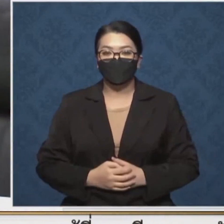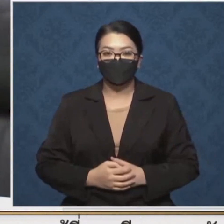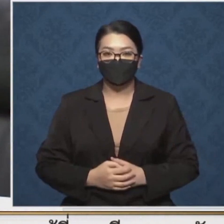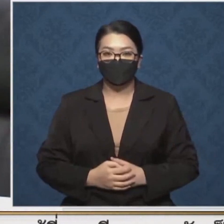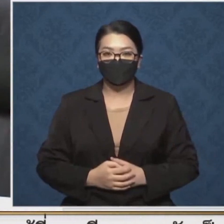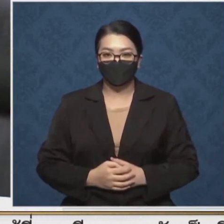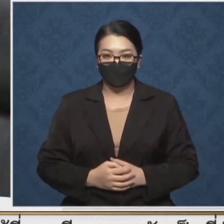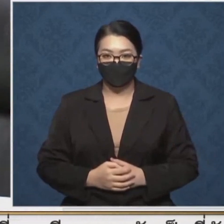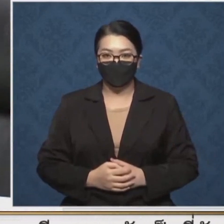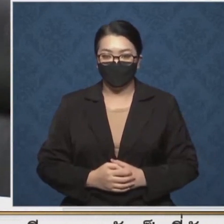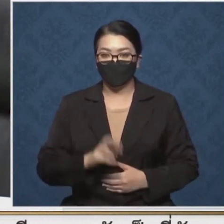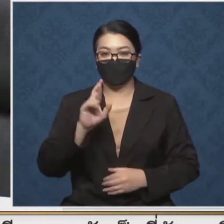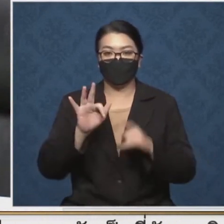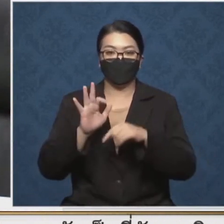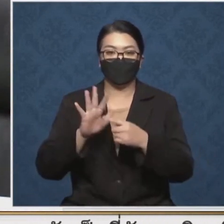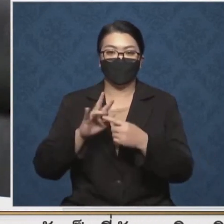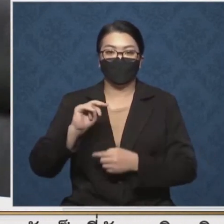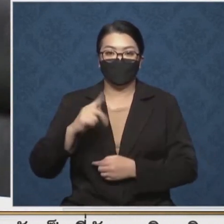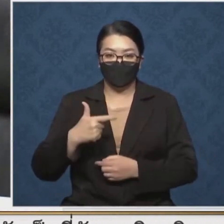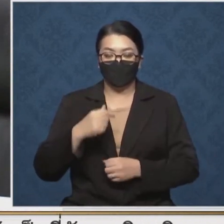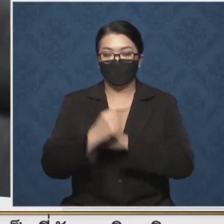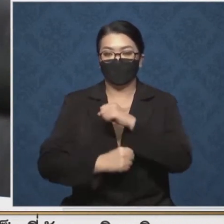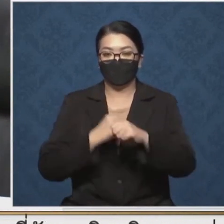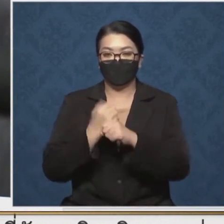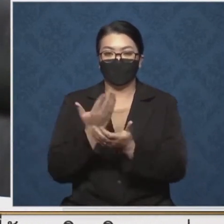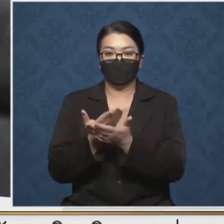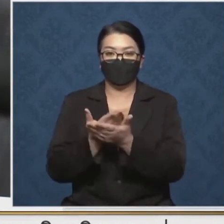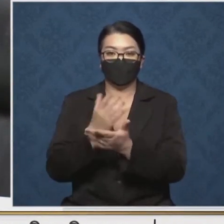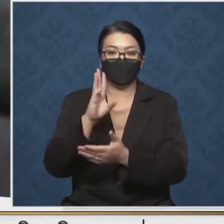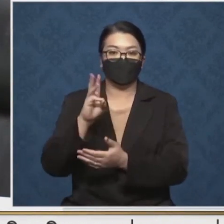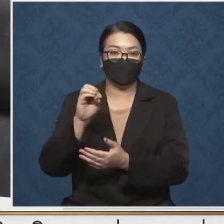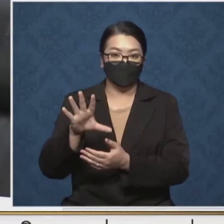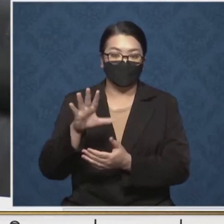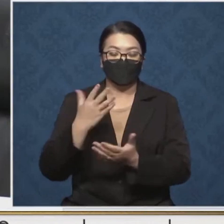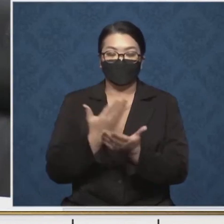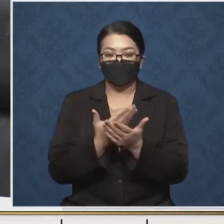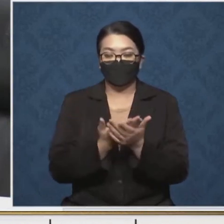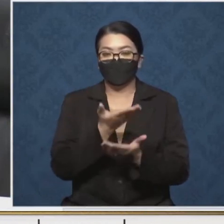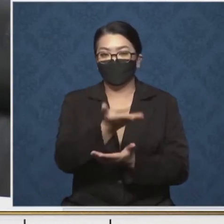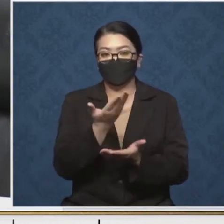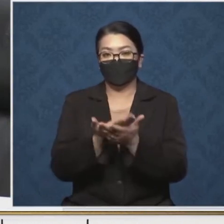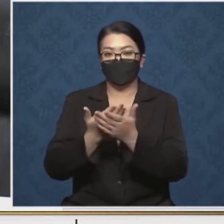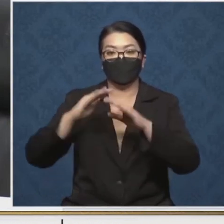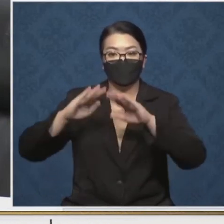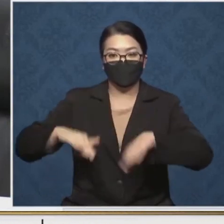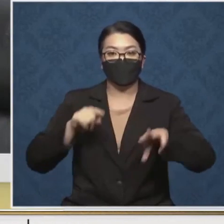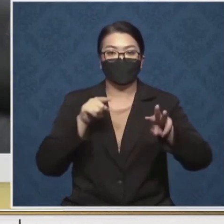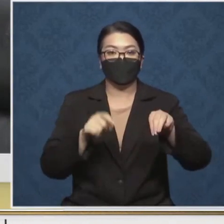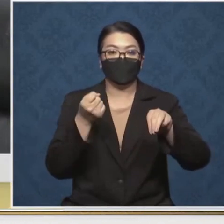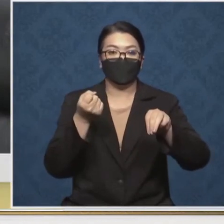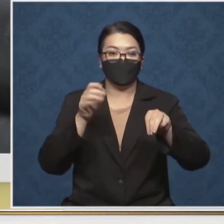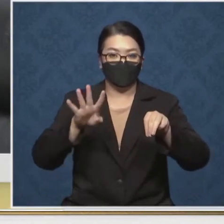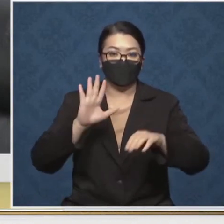ะ จากรางพระรชบนหยดงบประมาณรายใประจำป 65ดิฉัได้ขอแปรยะติตังบลบประมาณในมาตรา 14ก